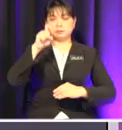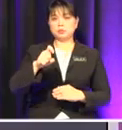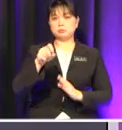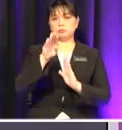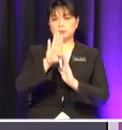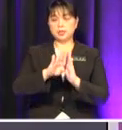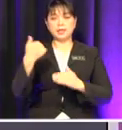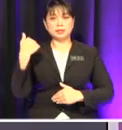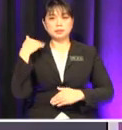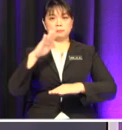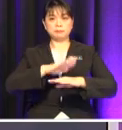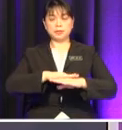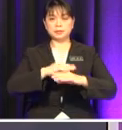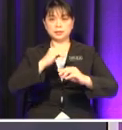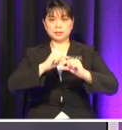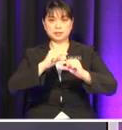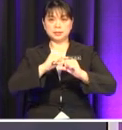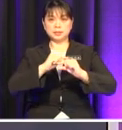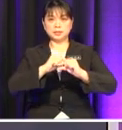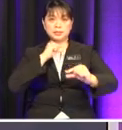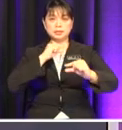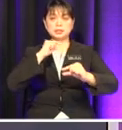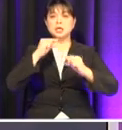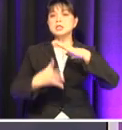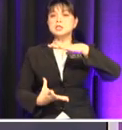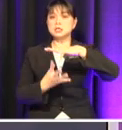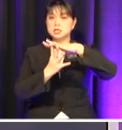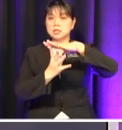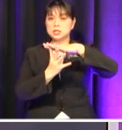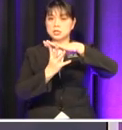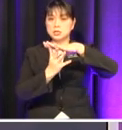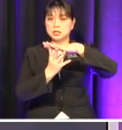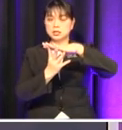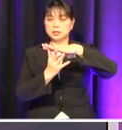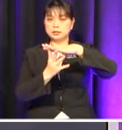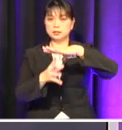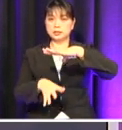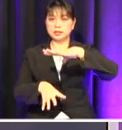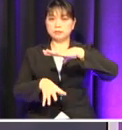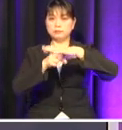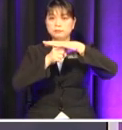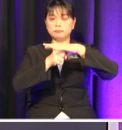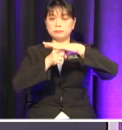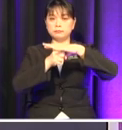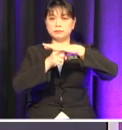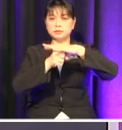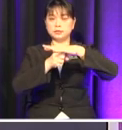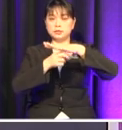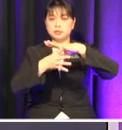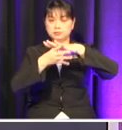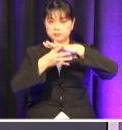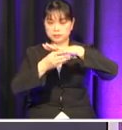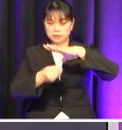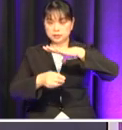oke yang kedua jisin lebih besar oke kemudian pusat graffiti